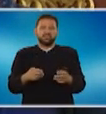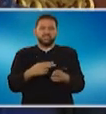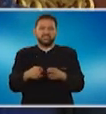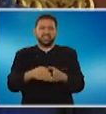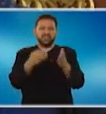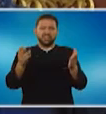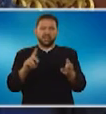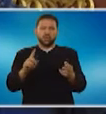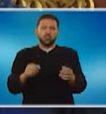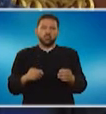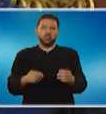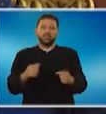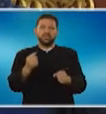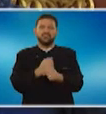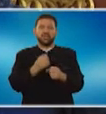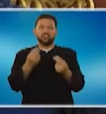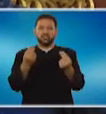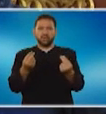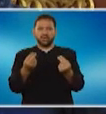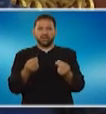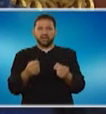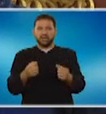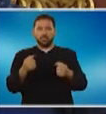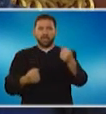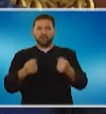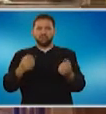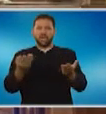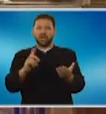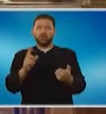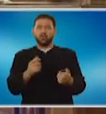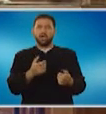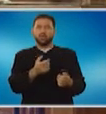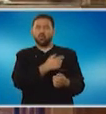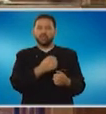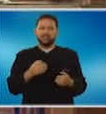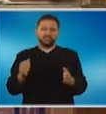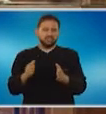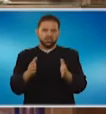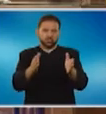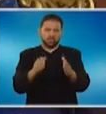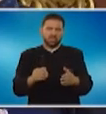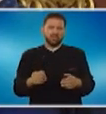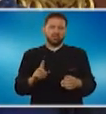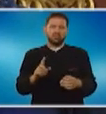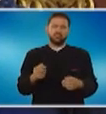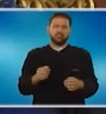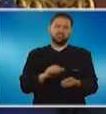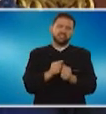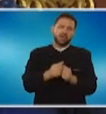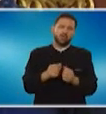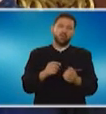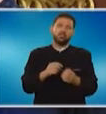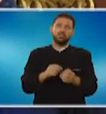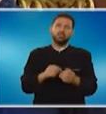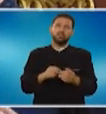mașinii, nici mai știu eu ce, nici relațiile de cuplu. Astea nu sunt lucruri care țin de Scriptură, ci rezolvă problemele